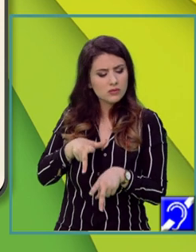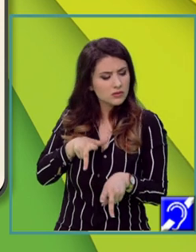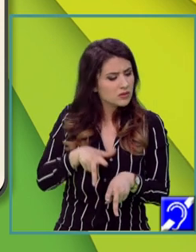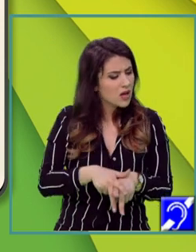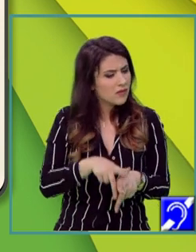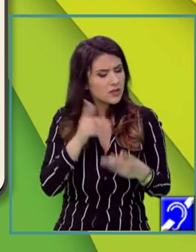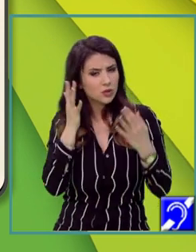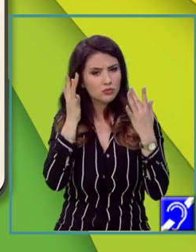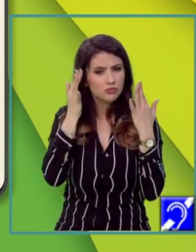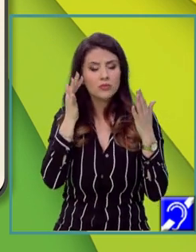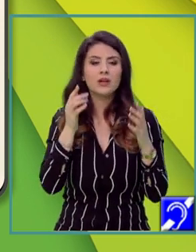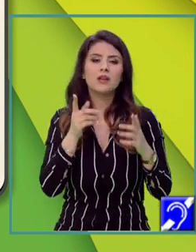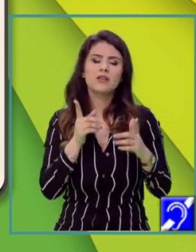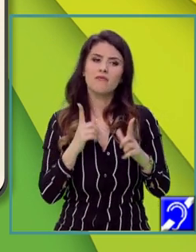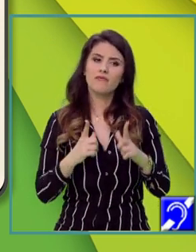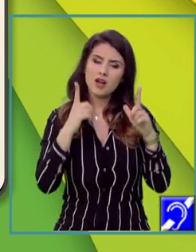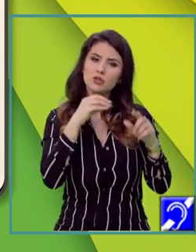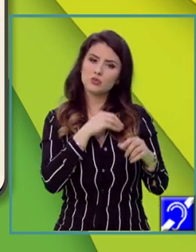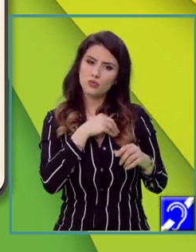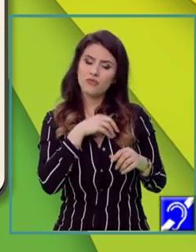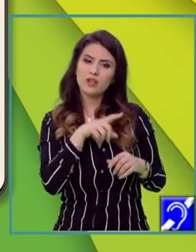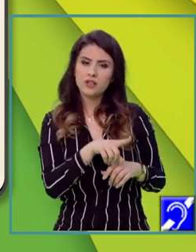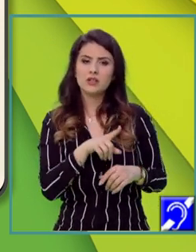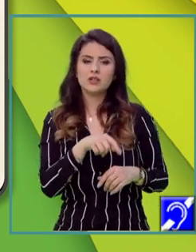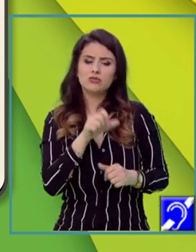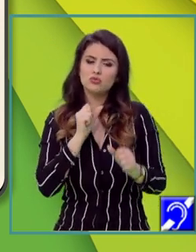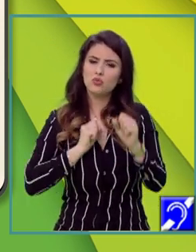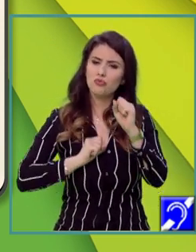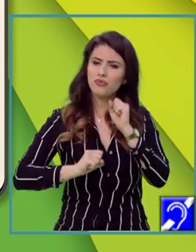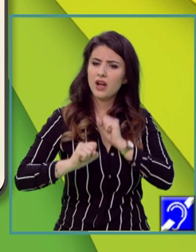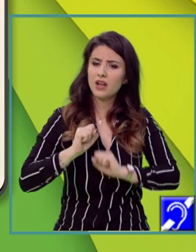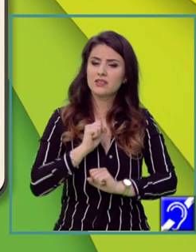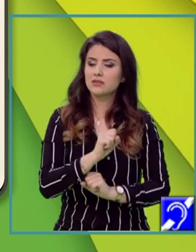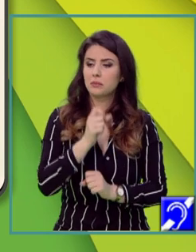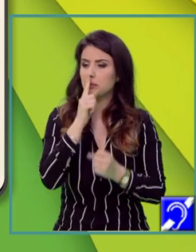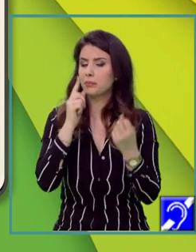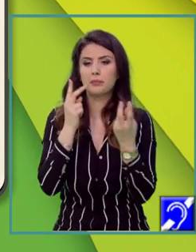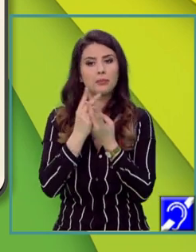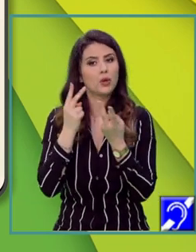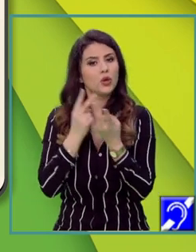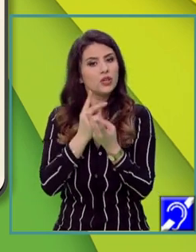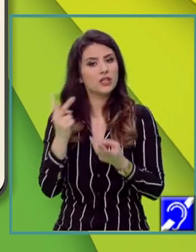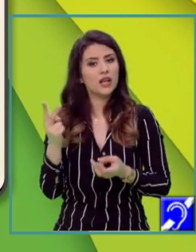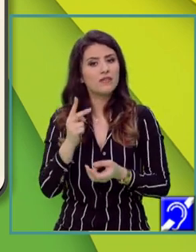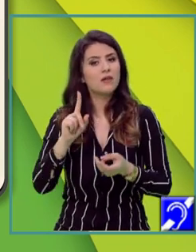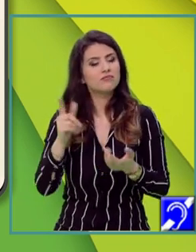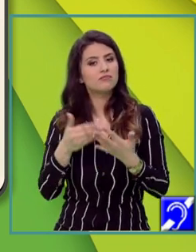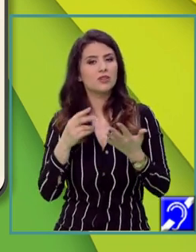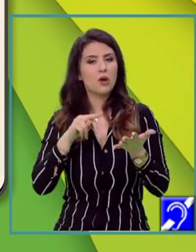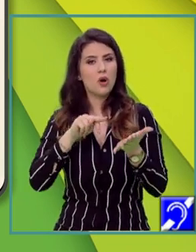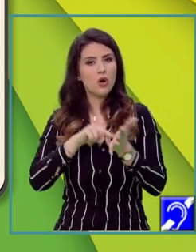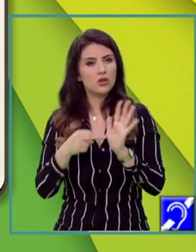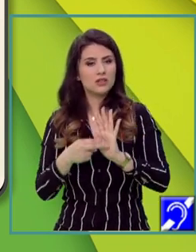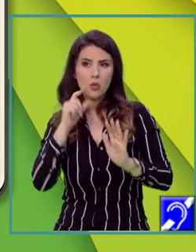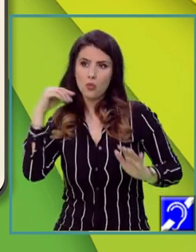suferința sa provine și din nepotrivirea dintre propriul efort de a organiza în lumea